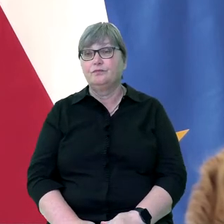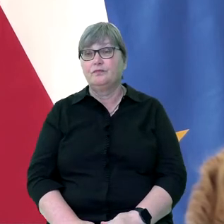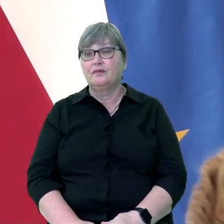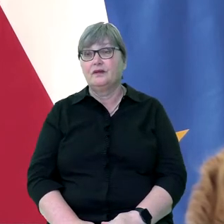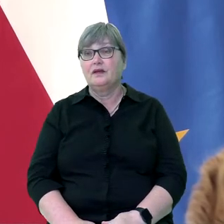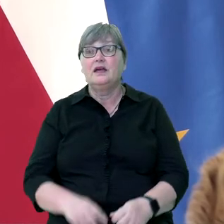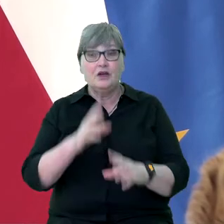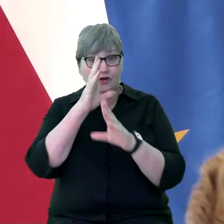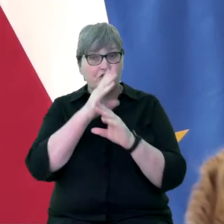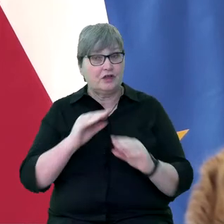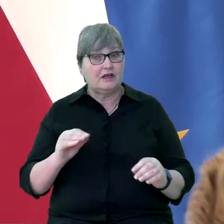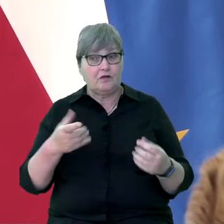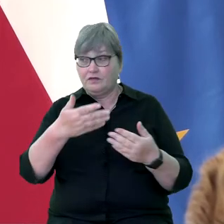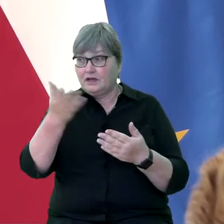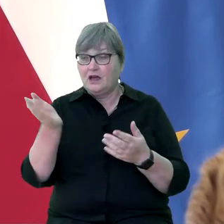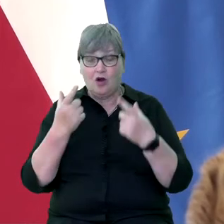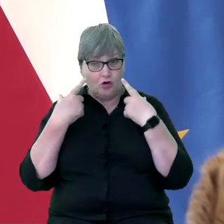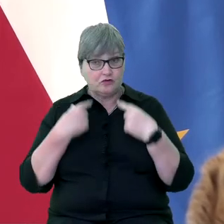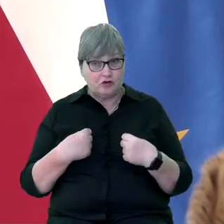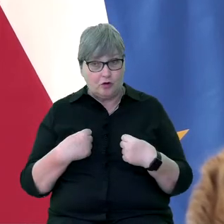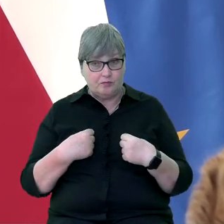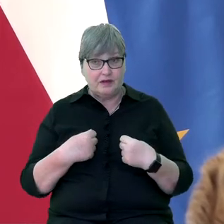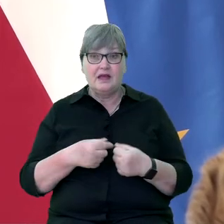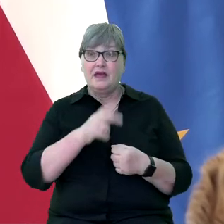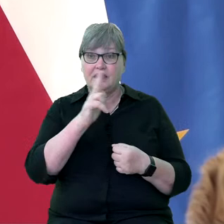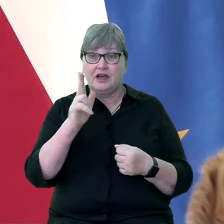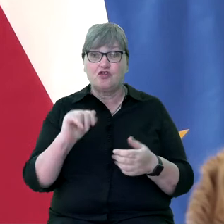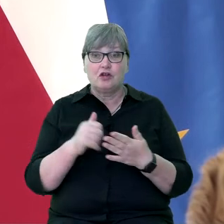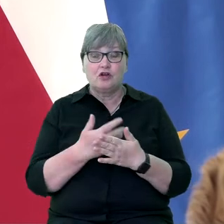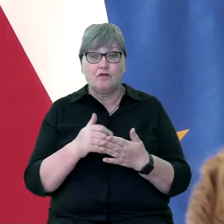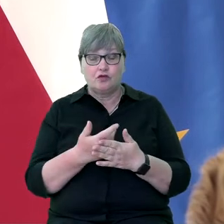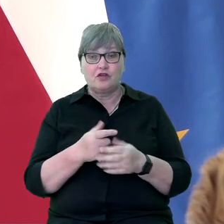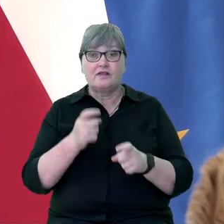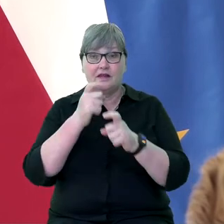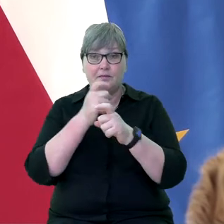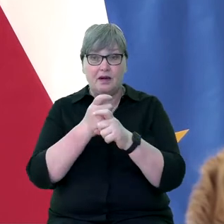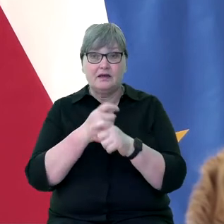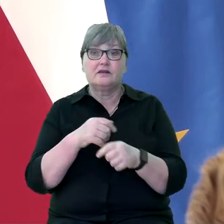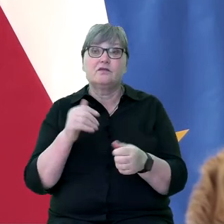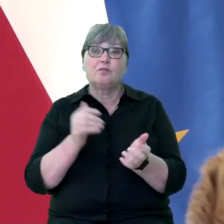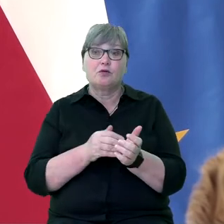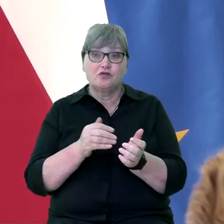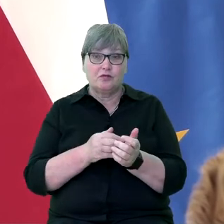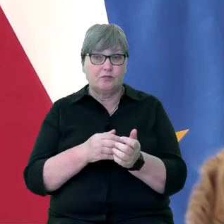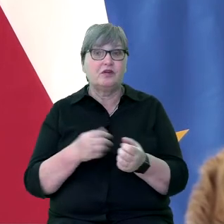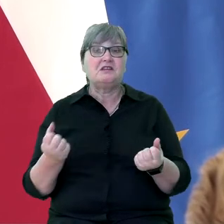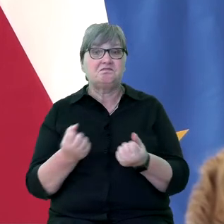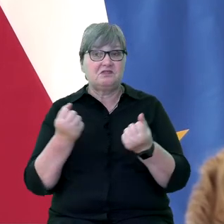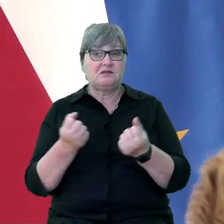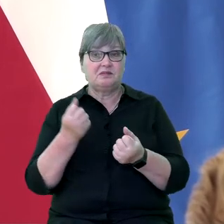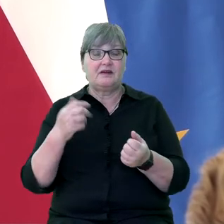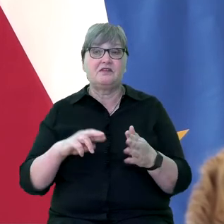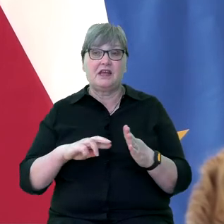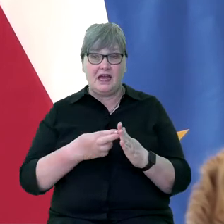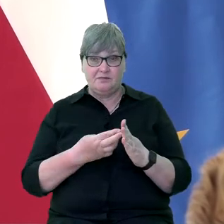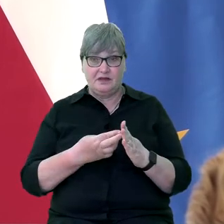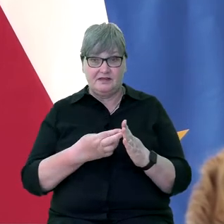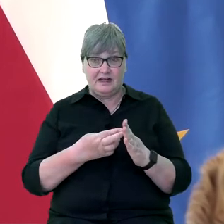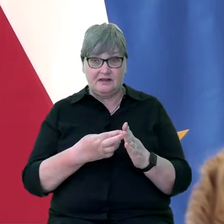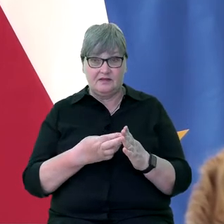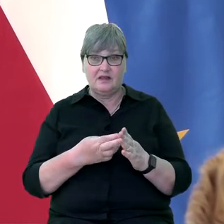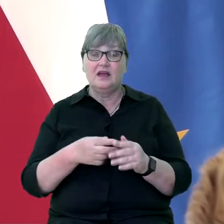Szanowni zebrani, każde nowoczesne państwo potrzebuje sprawnej administracji. Potrzebuje